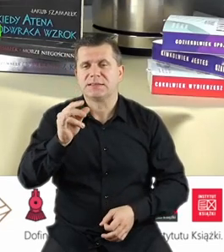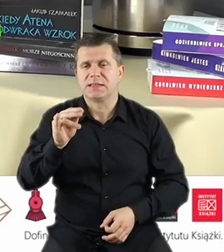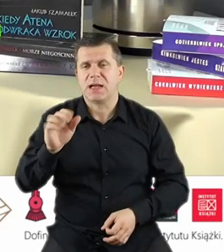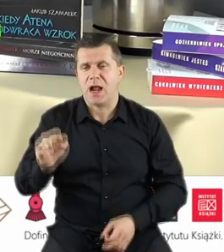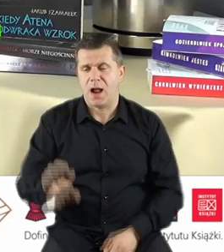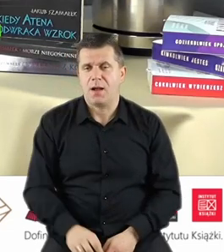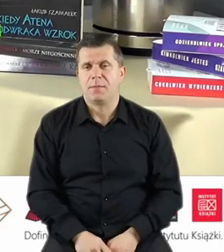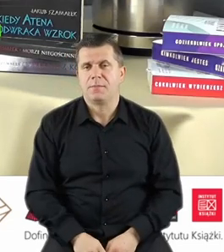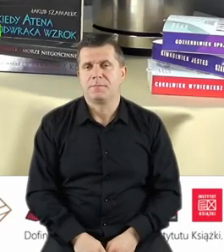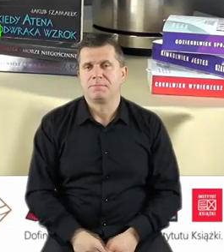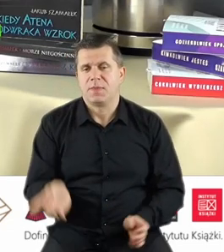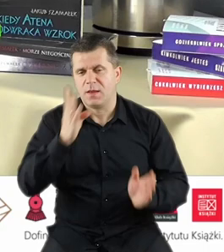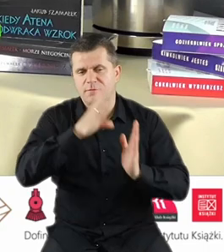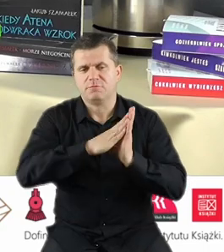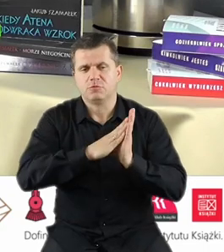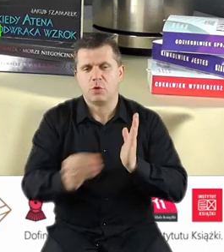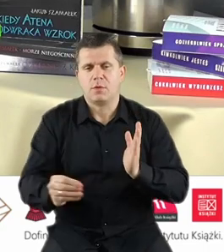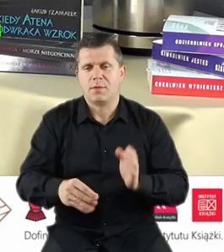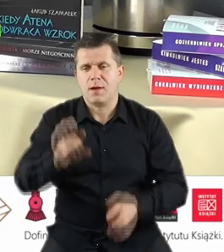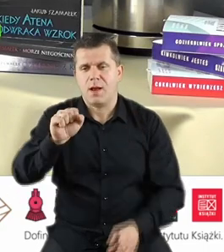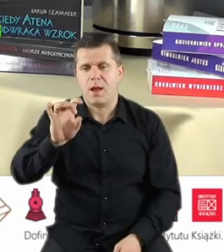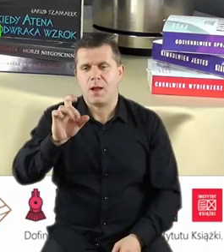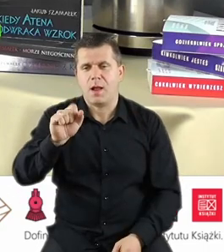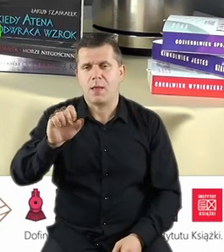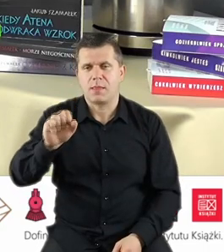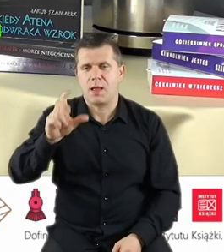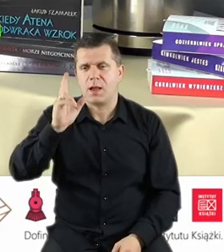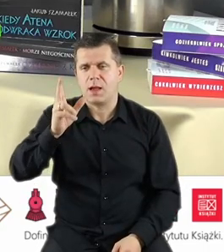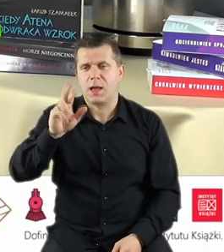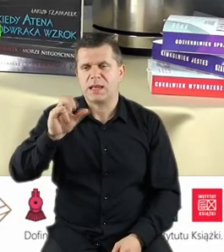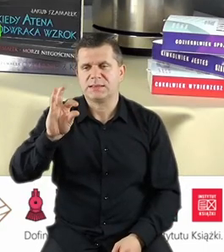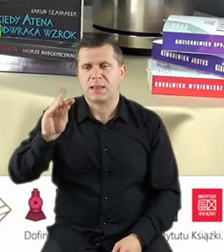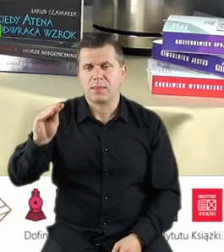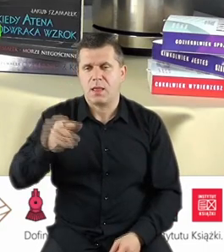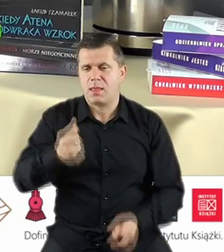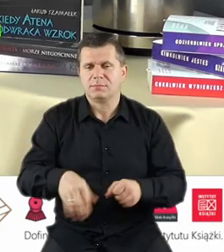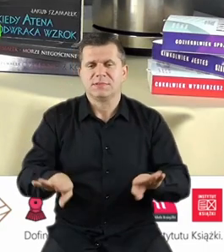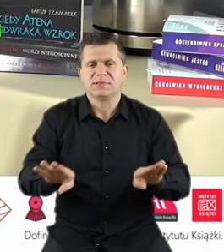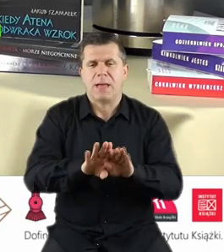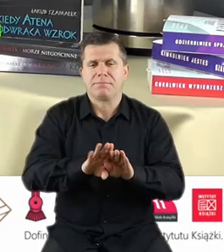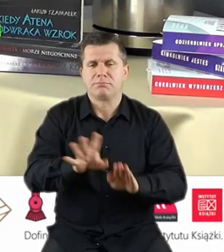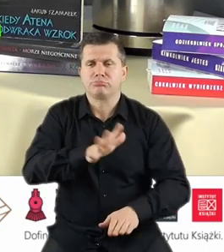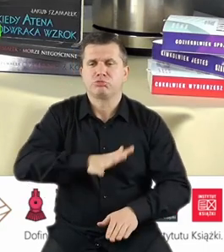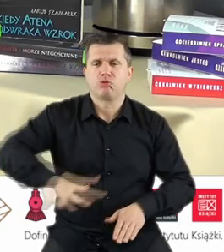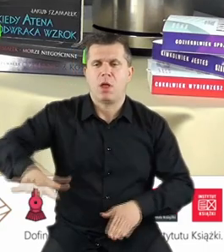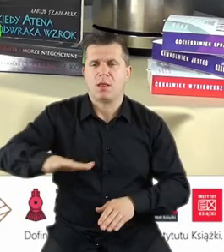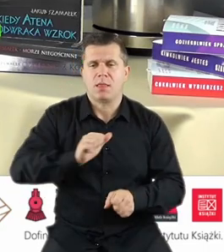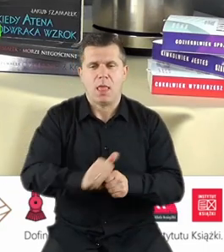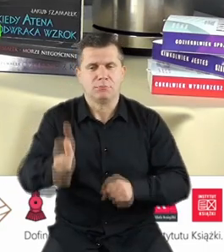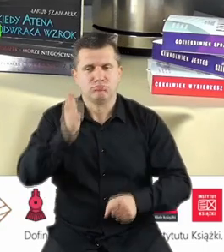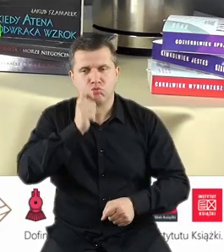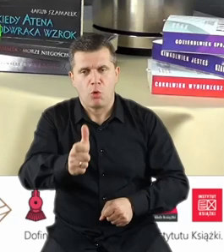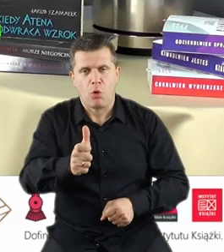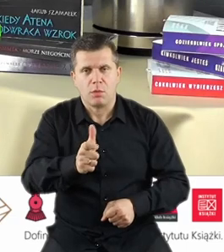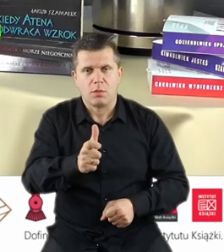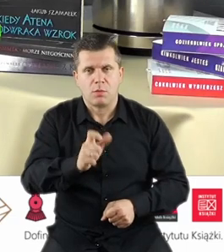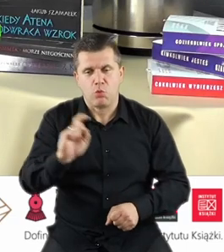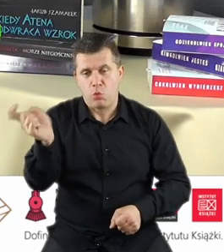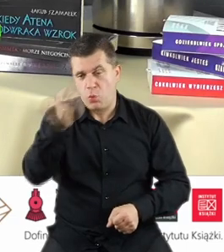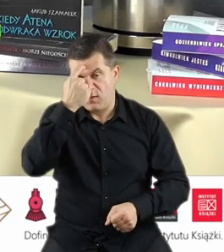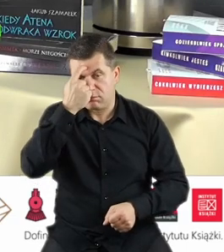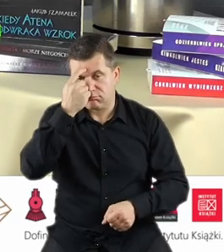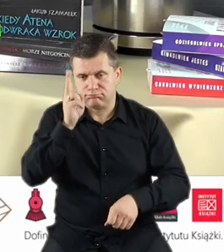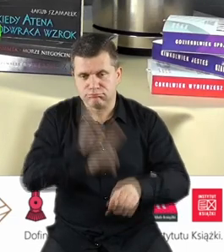takiego, bym powiedział, wzorca Agaty Christie, że jest zamknięta przestrzeń, jest zbrodnia i główny detektyw,